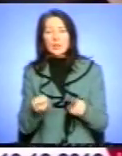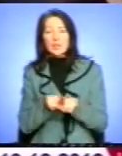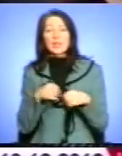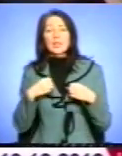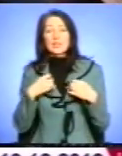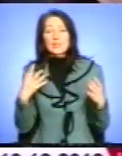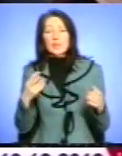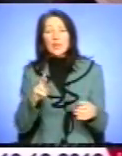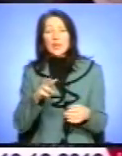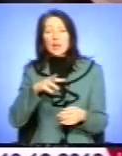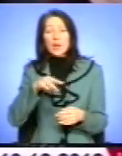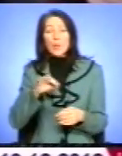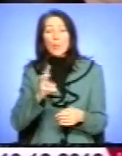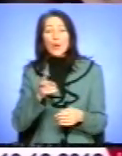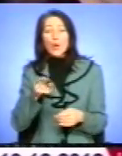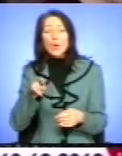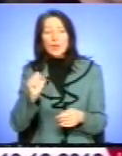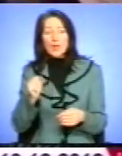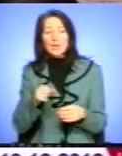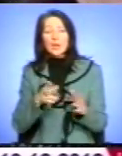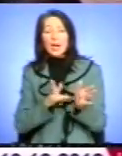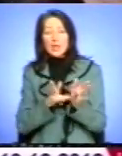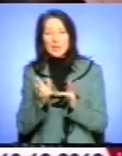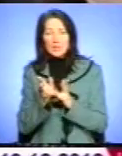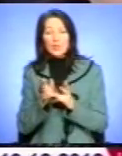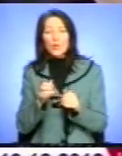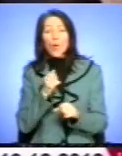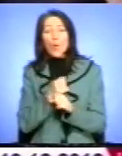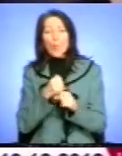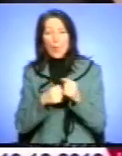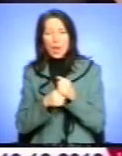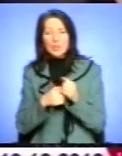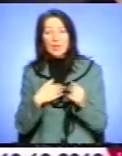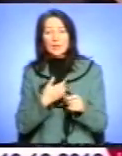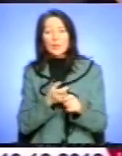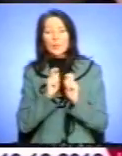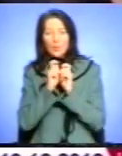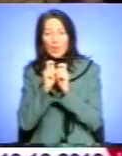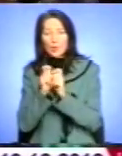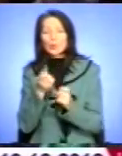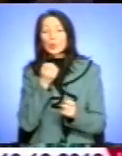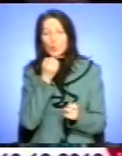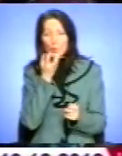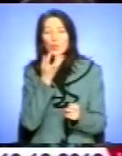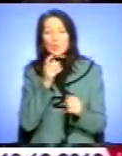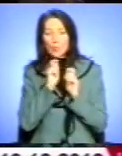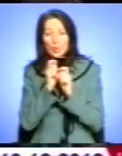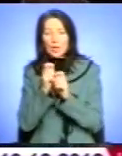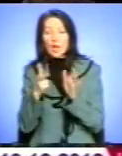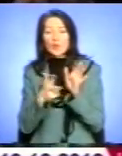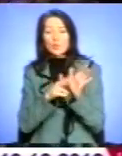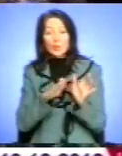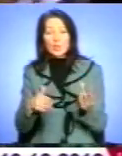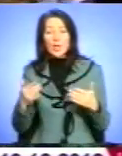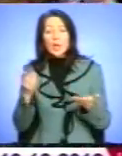як от Миколая, Різдво, Пасха, то нам, ну, дарують щедрі подарунки. Восьмеро дітей Задойних